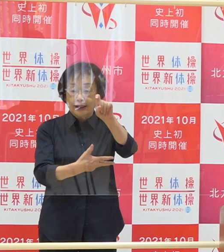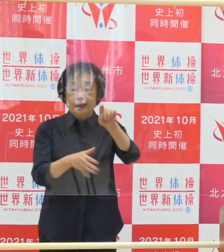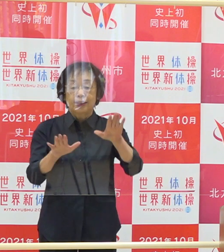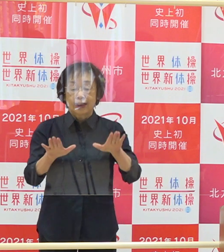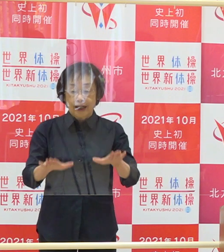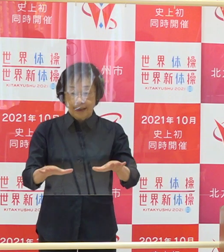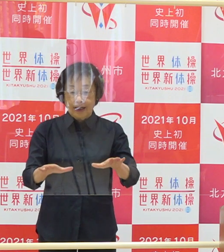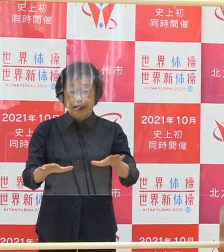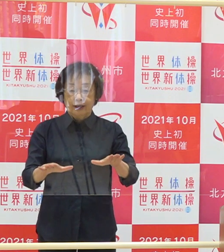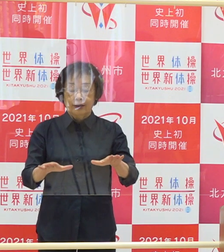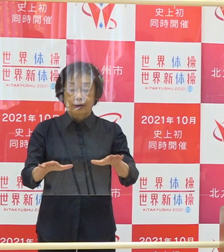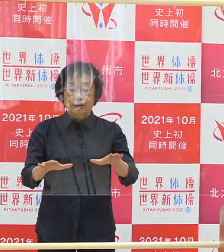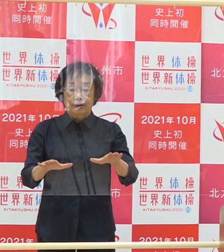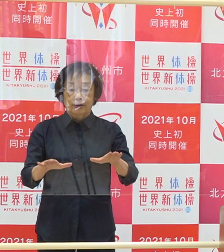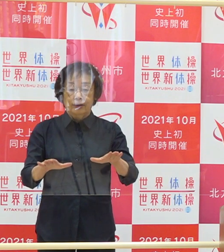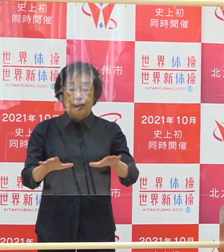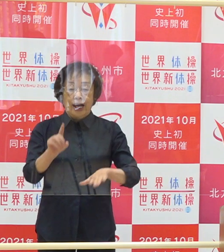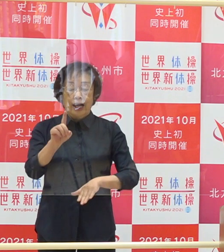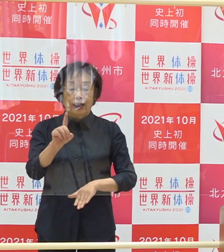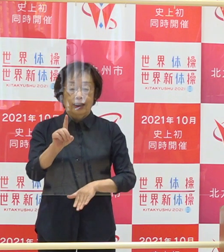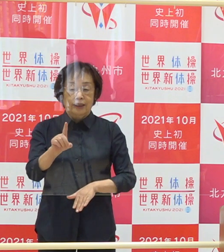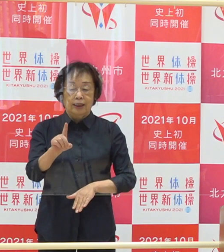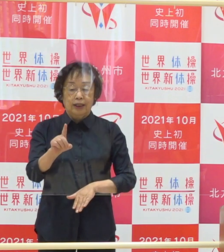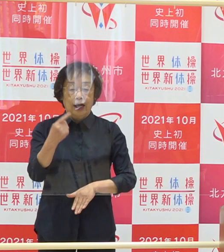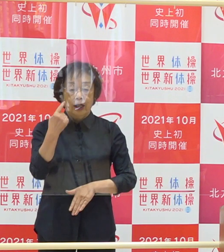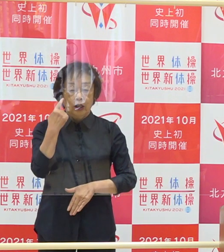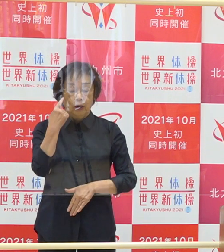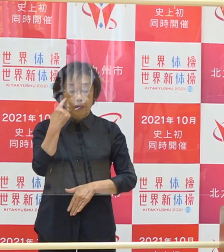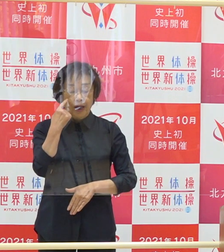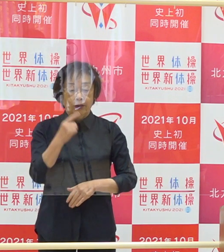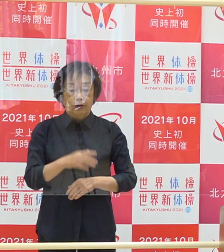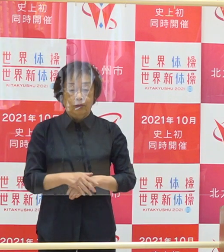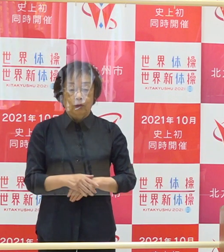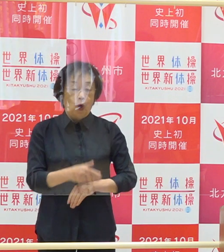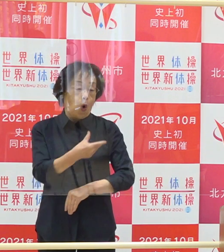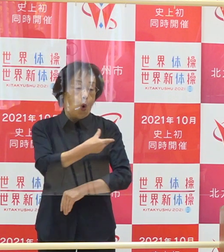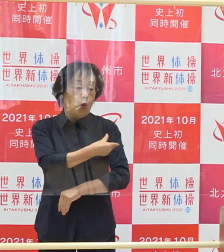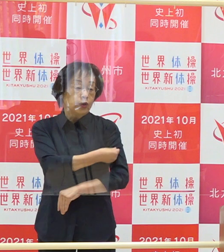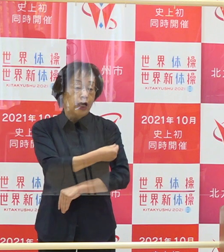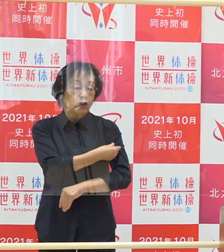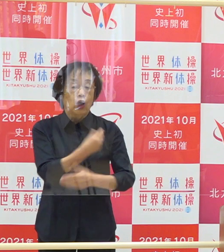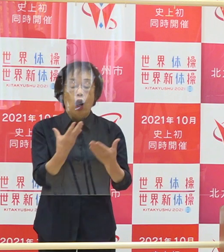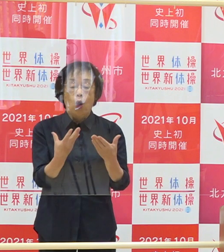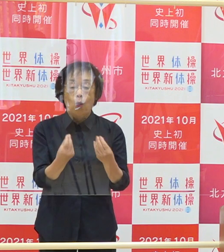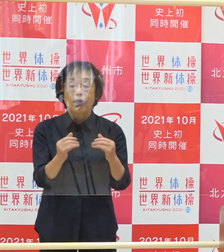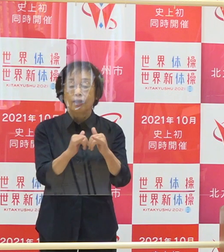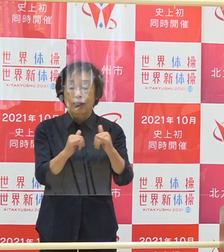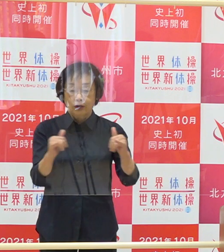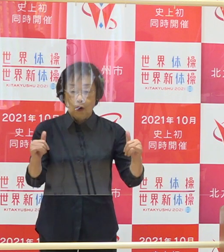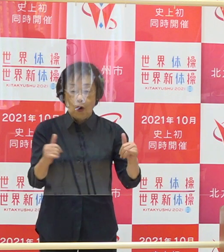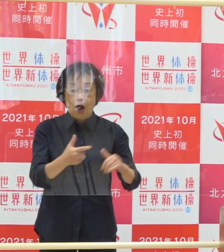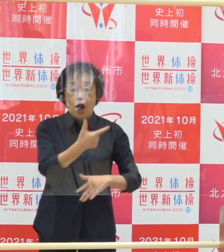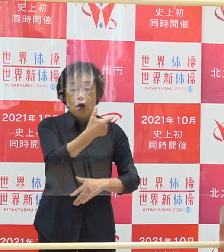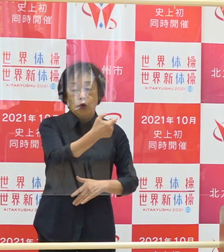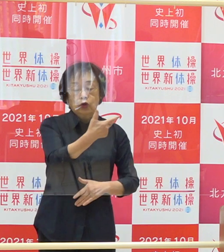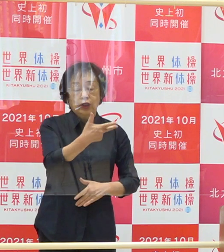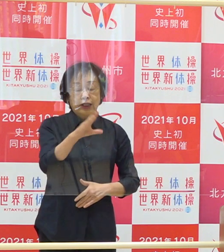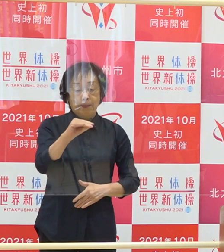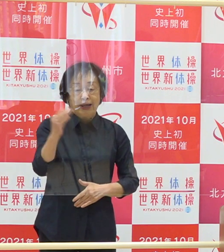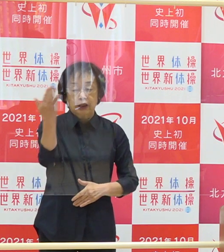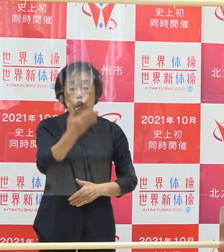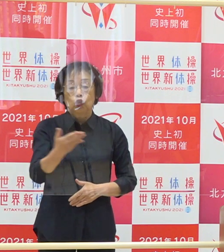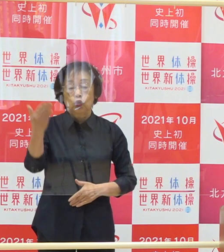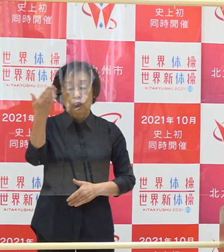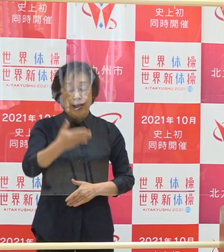在、1回目、少なくとも1回接種した方は67万9千